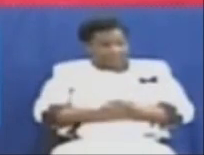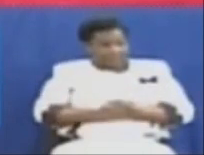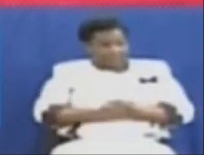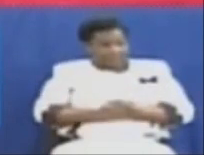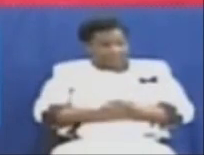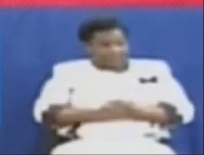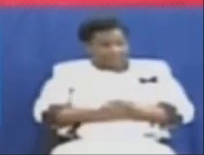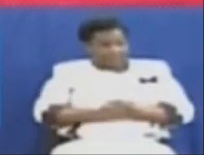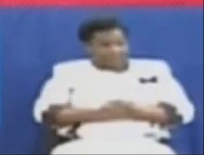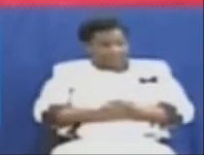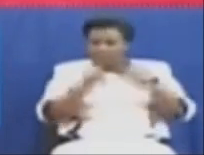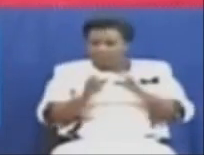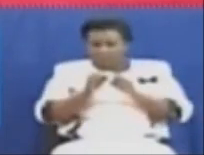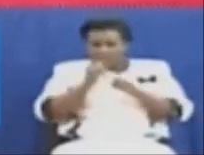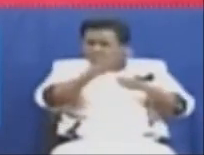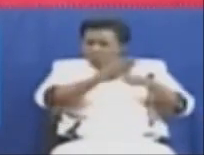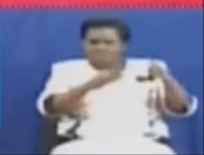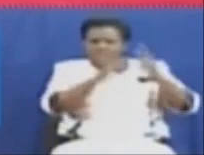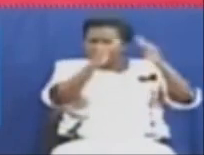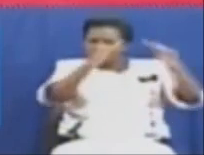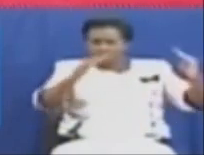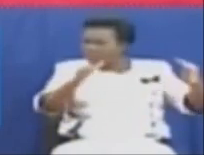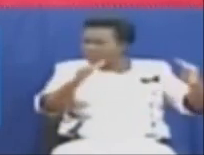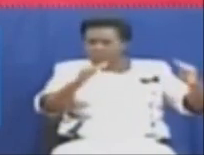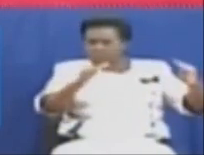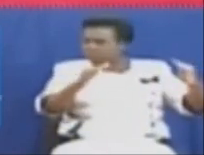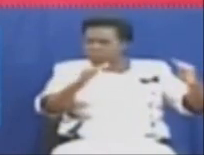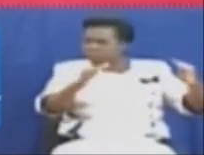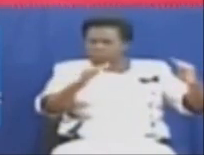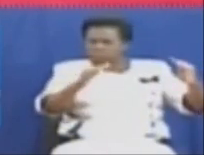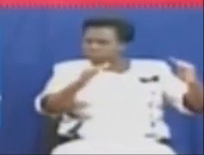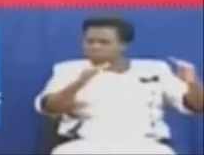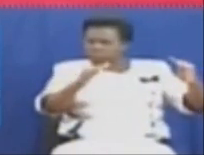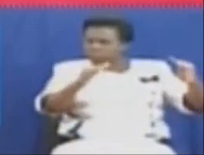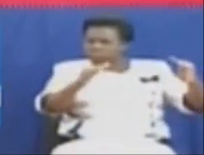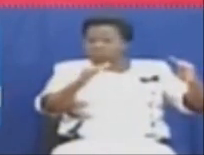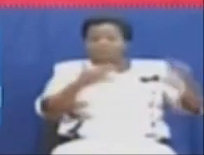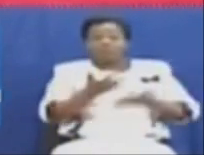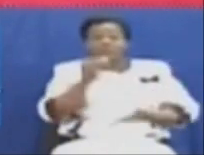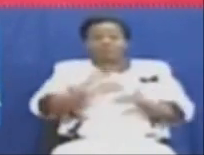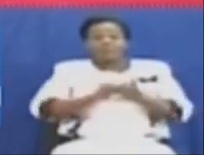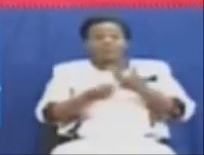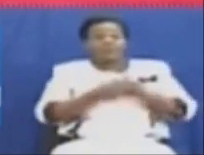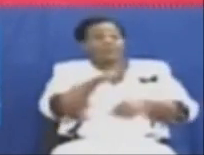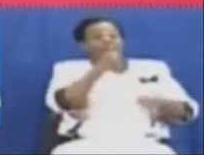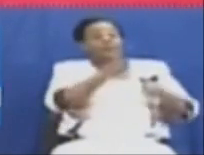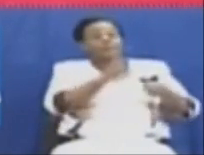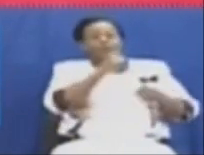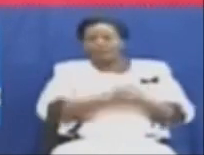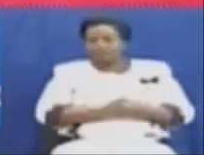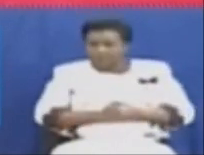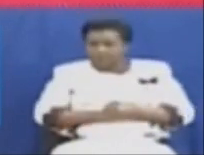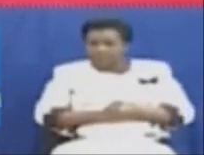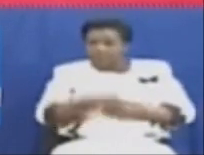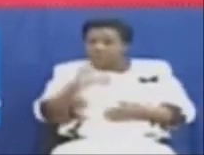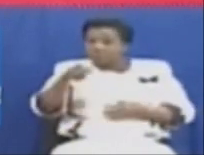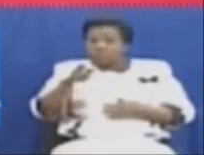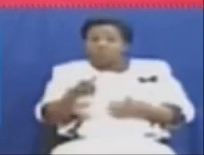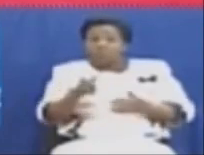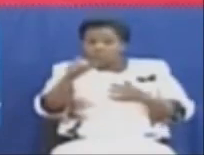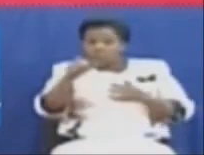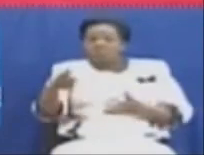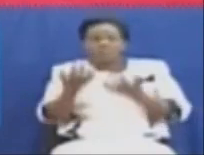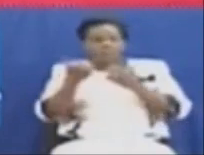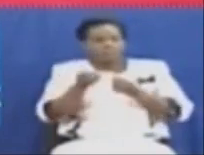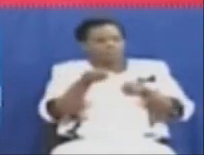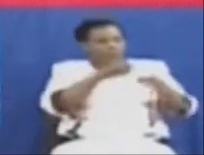na wanasema mvua bado inakuja, huko muhimu na kweli nitoe wito, watu waondoke kwenye maeneo yale mabondeni,